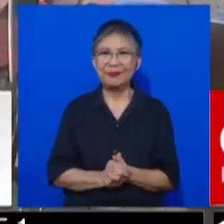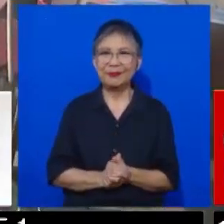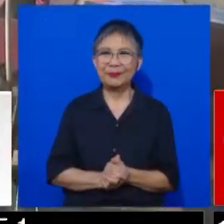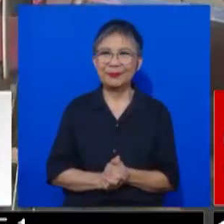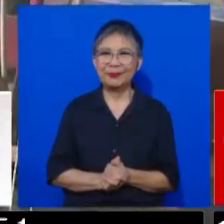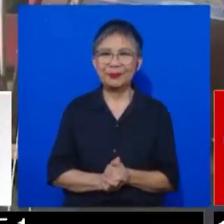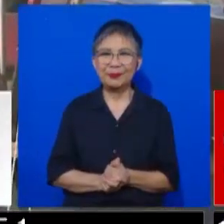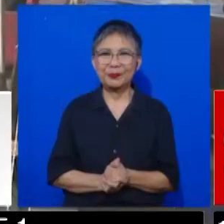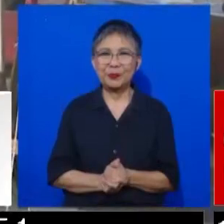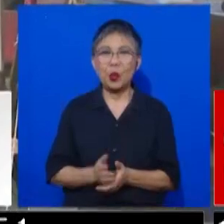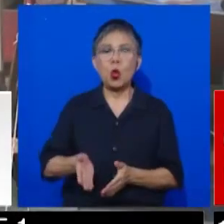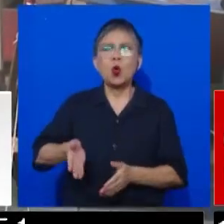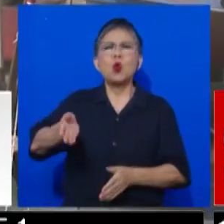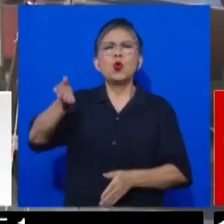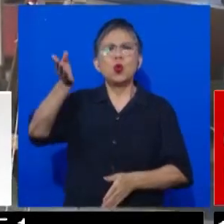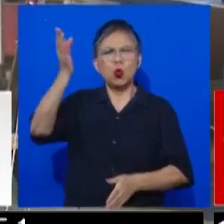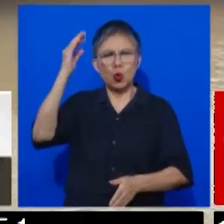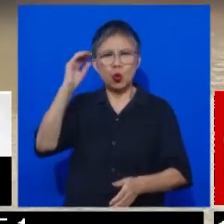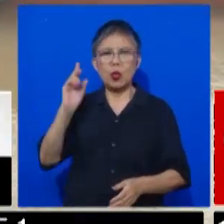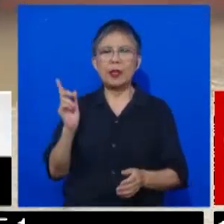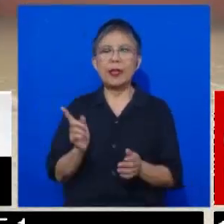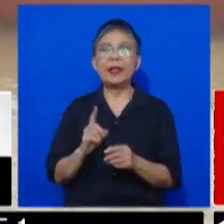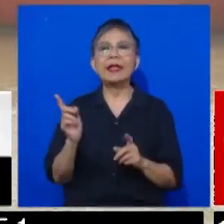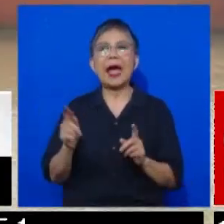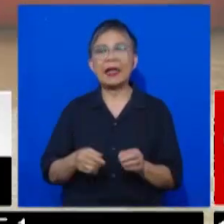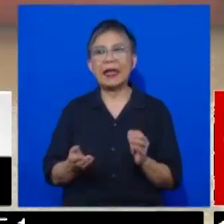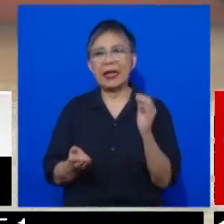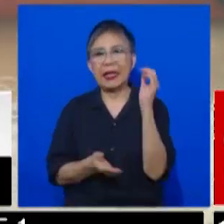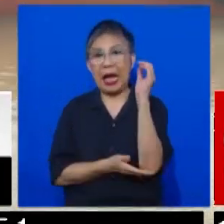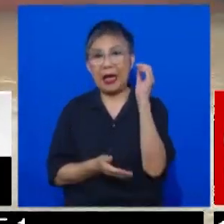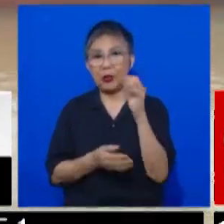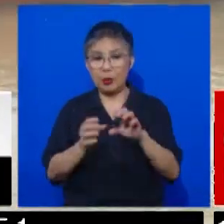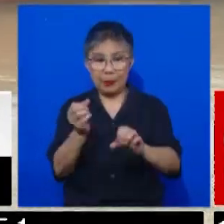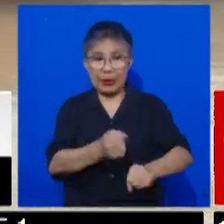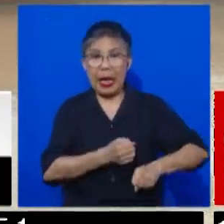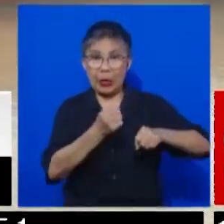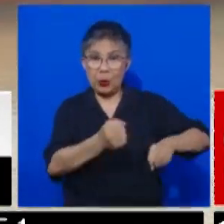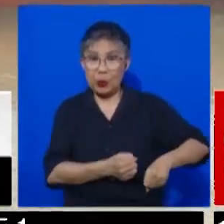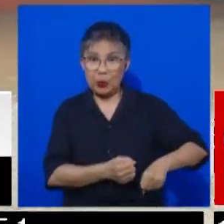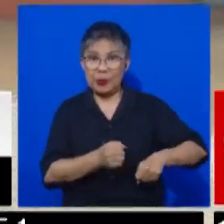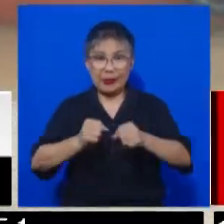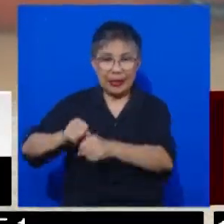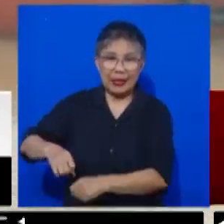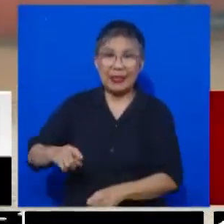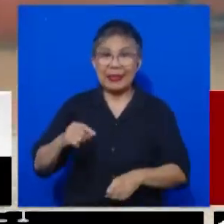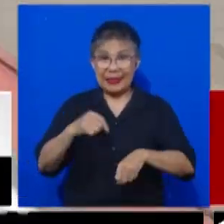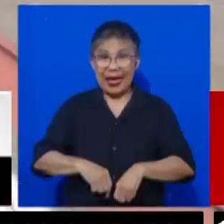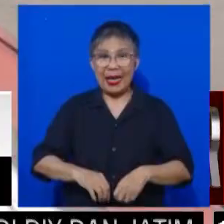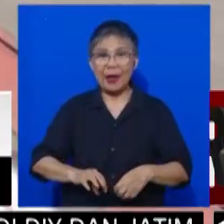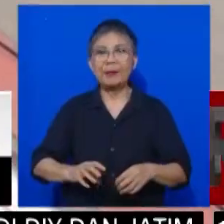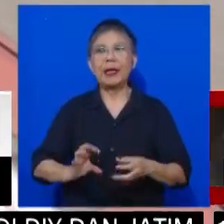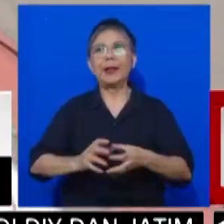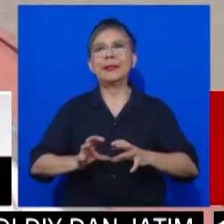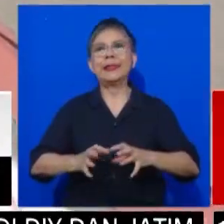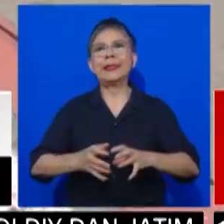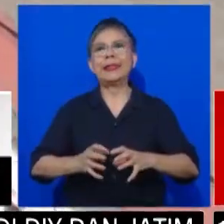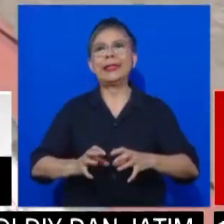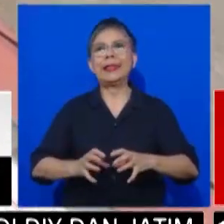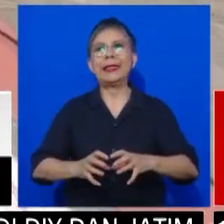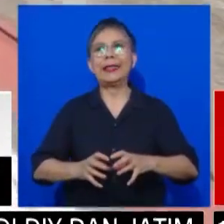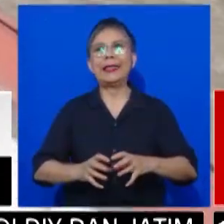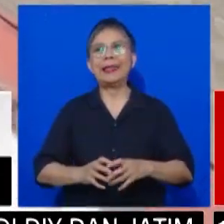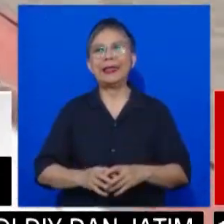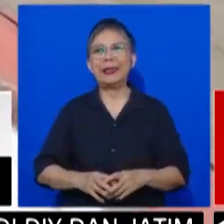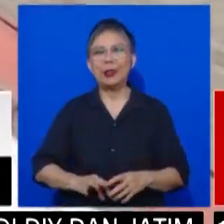Di masa lalu, perahu ini dikayu. Namun kemudian dayung diganti dengan mesin yang berbunyi tek-tek-tek sehingga Wong Kito